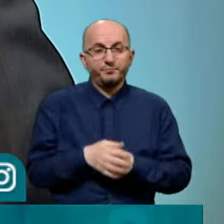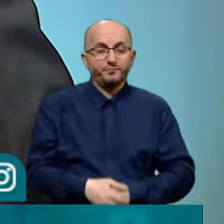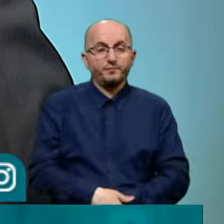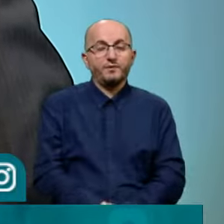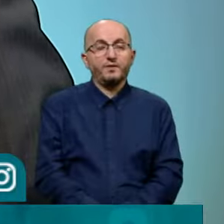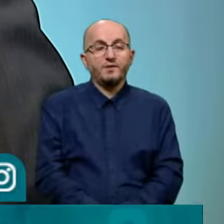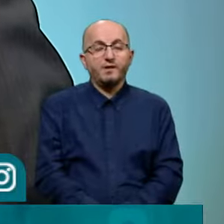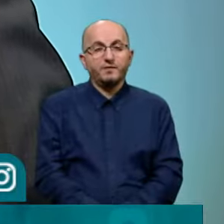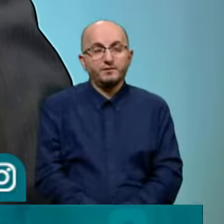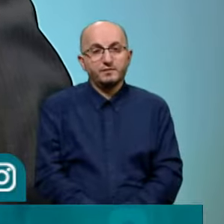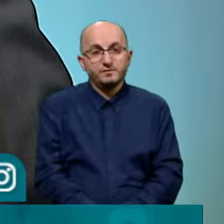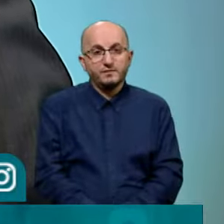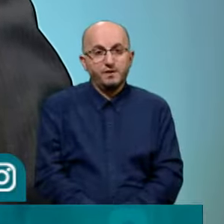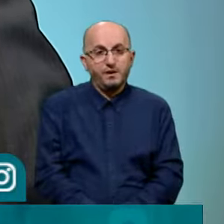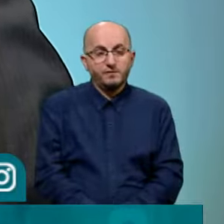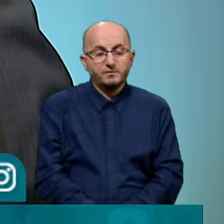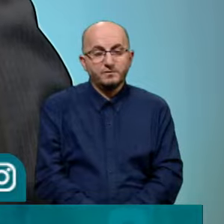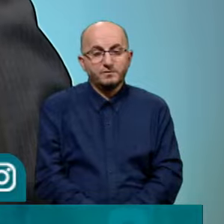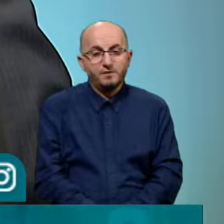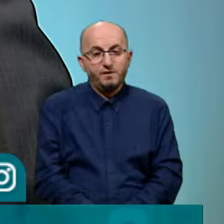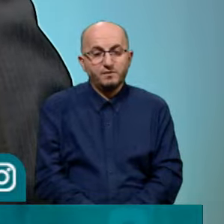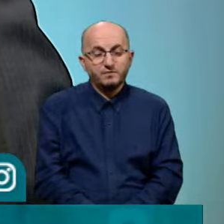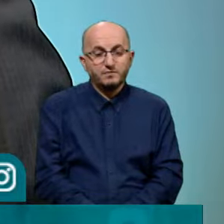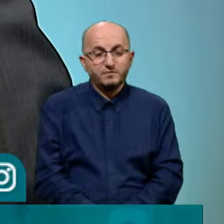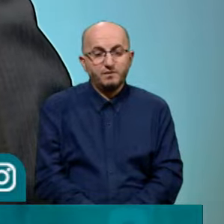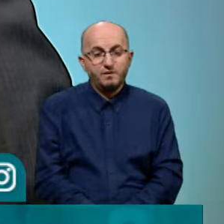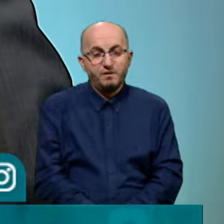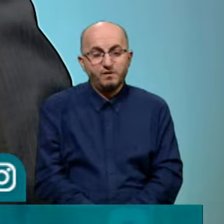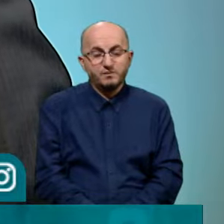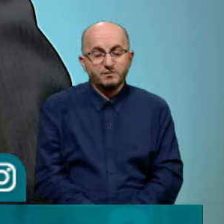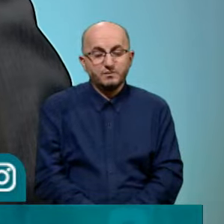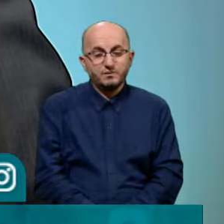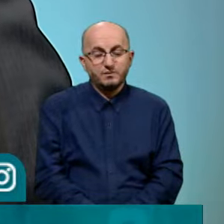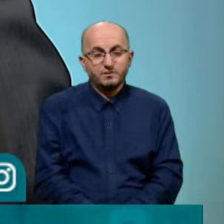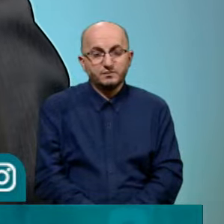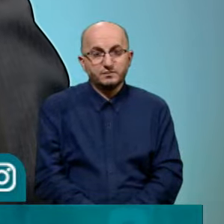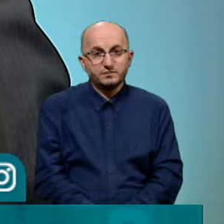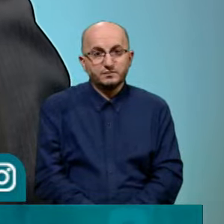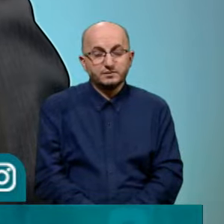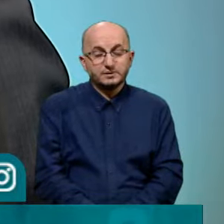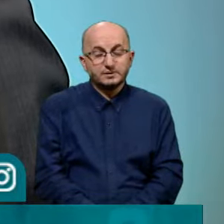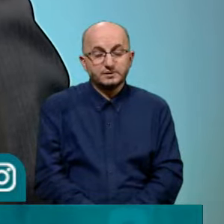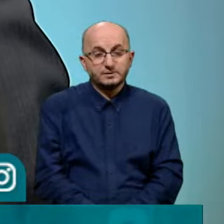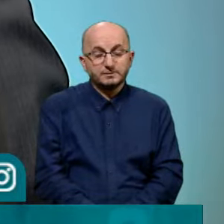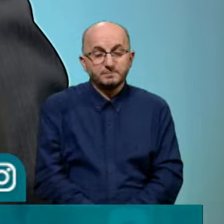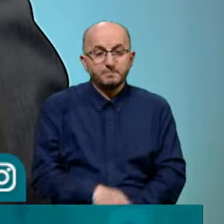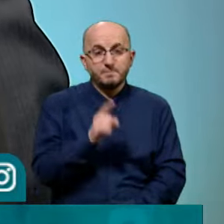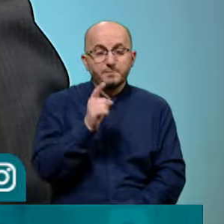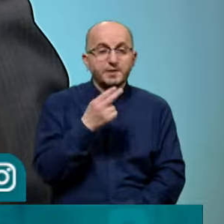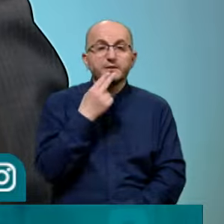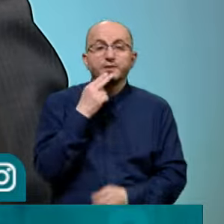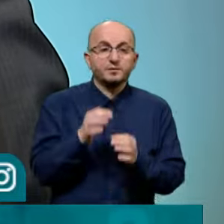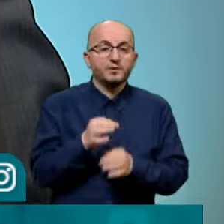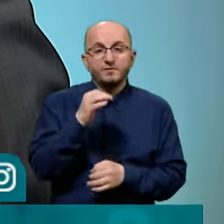yahillu limra'atin en tusafira thalathan illa ve ma'aha zu mahramin minha. Bir